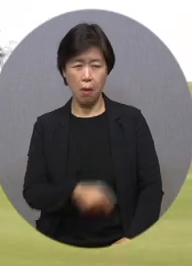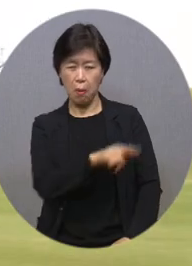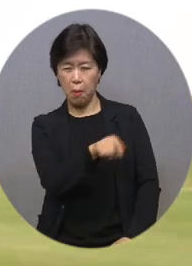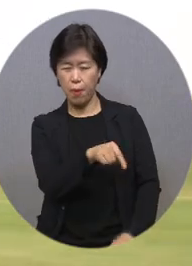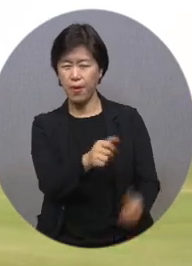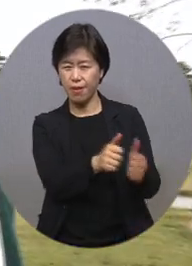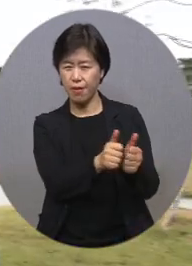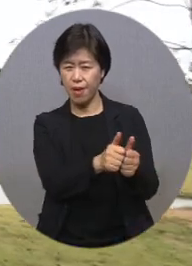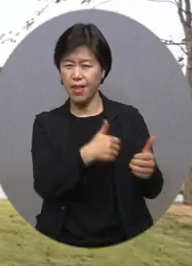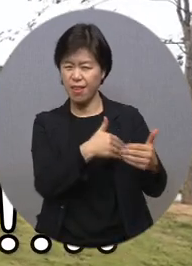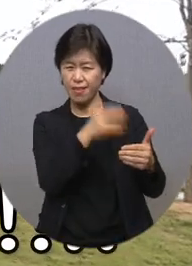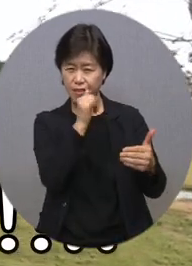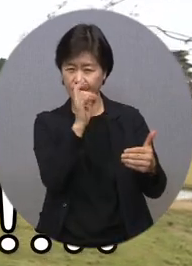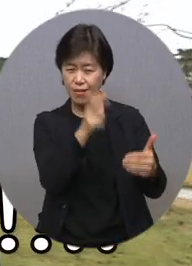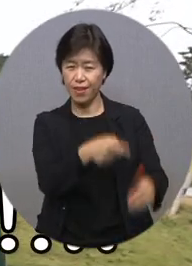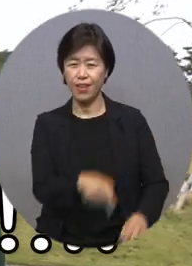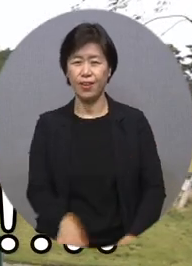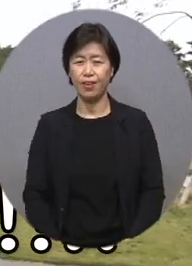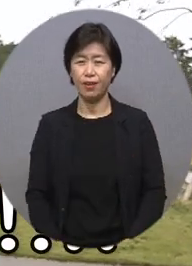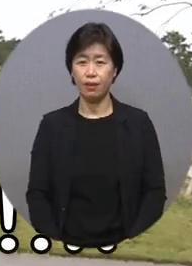긴장했을 거야. 오와우!